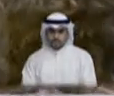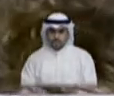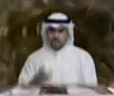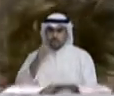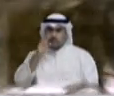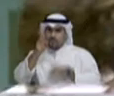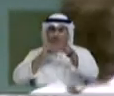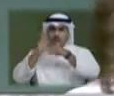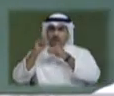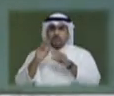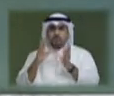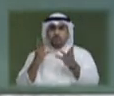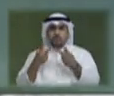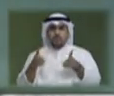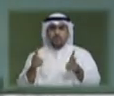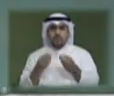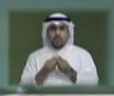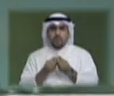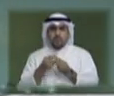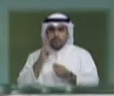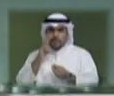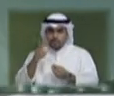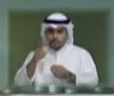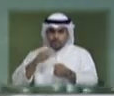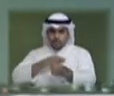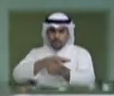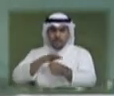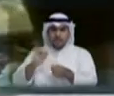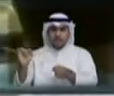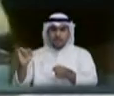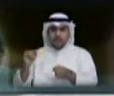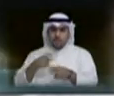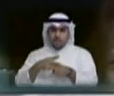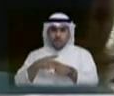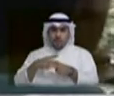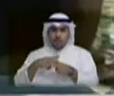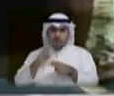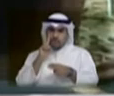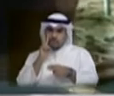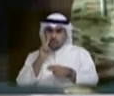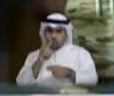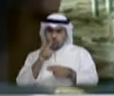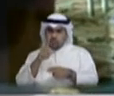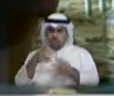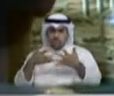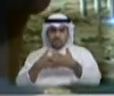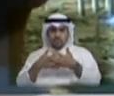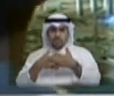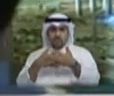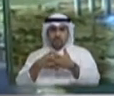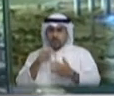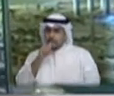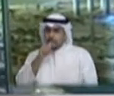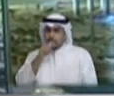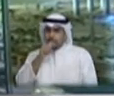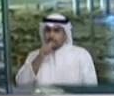تبدأ هنا من هذا الخليج العربي ومن جون الكويت، حيث تعمل محطات تحلية المياه إلى